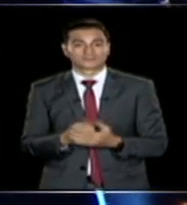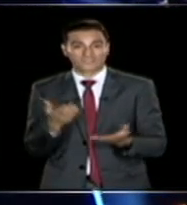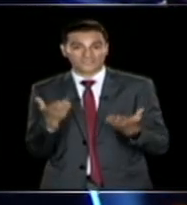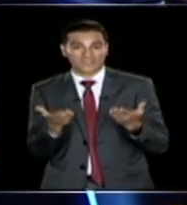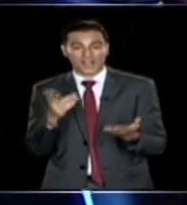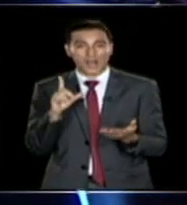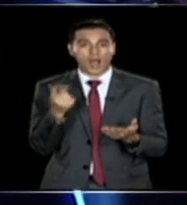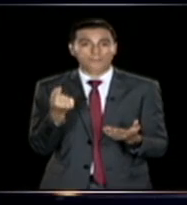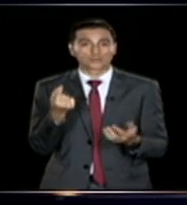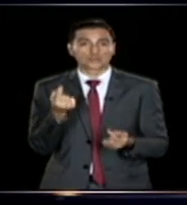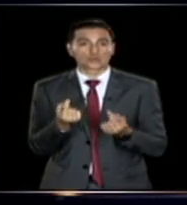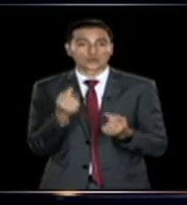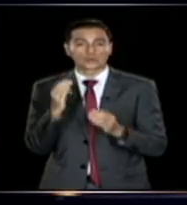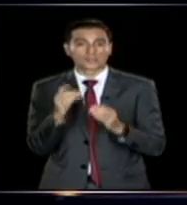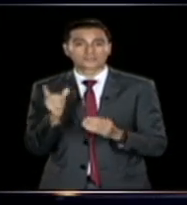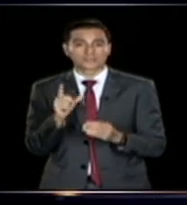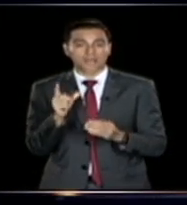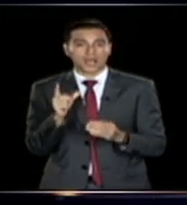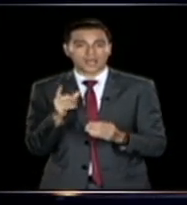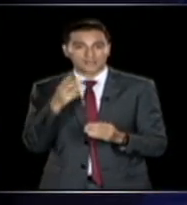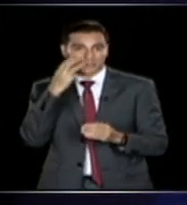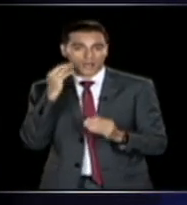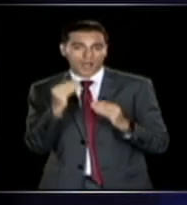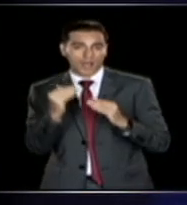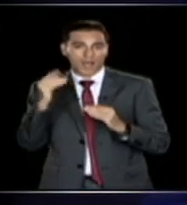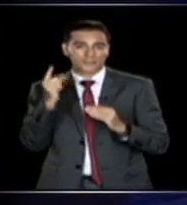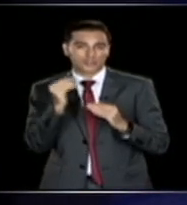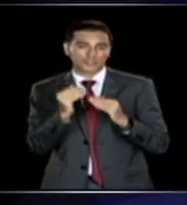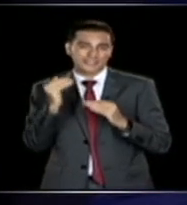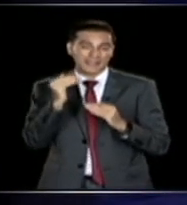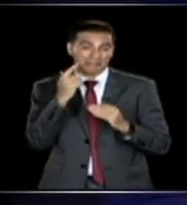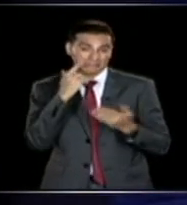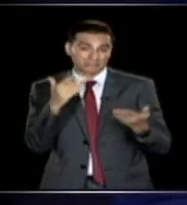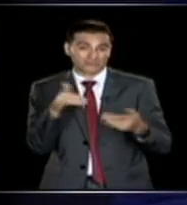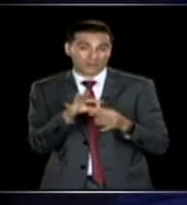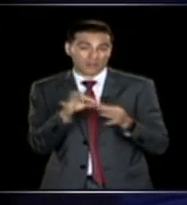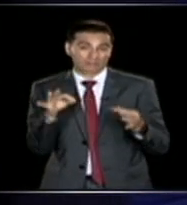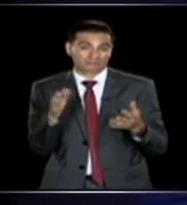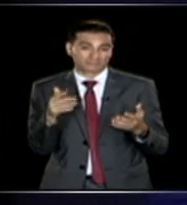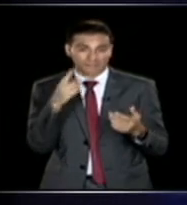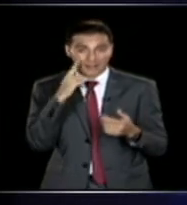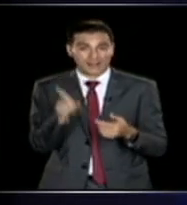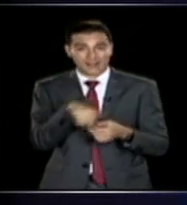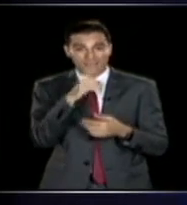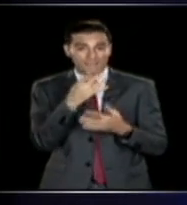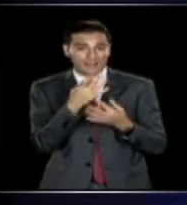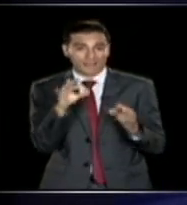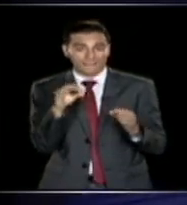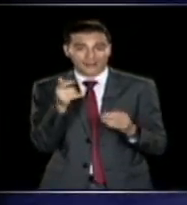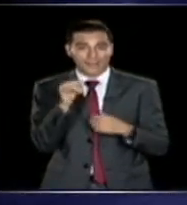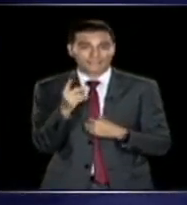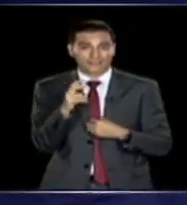الفرق 15 نقطة لصالح الصاعقة، خلينا نشوف هيحصل إيه. لفة كاملة يا